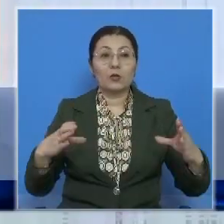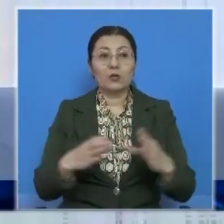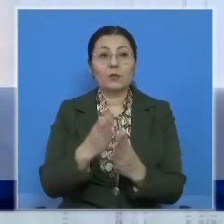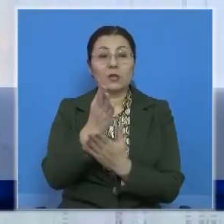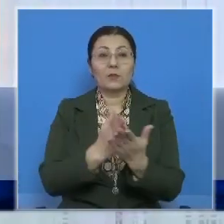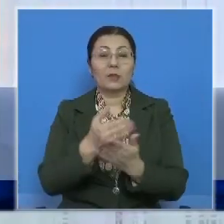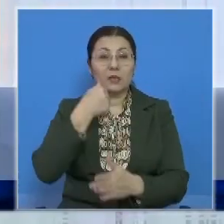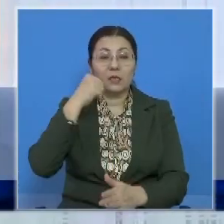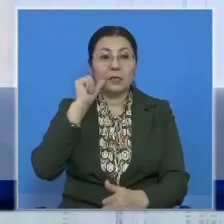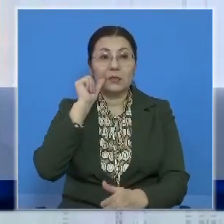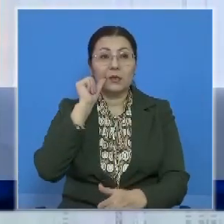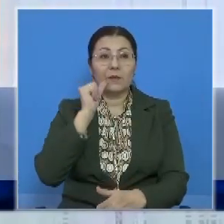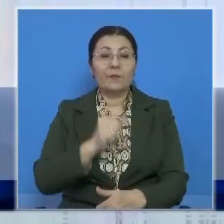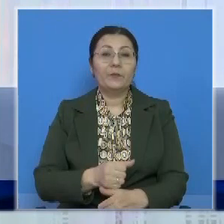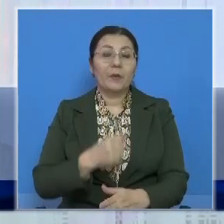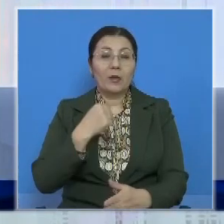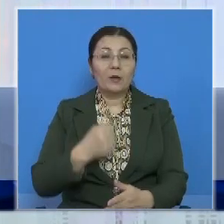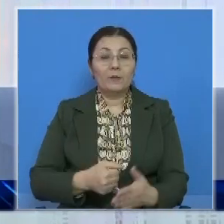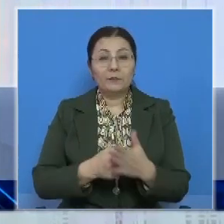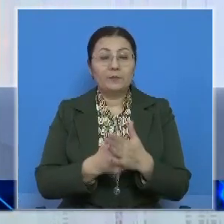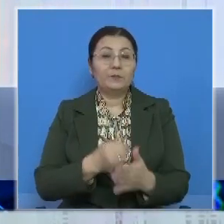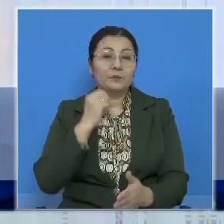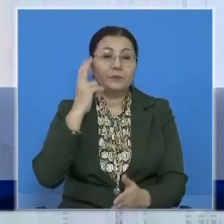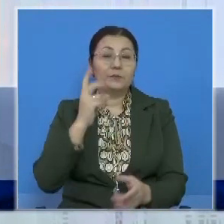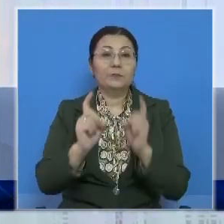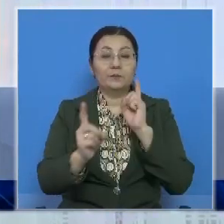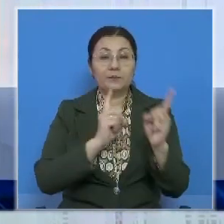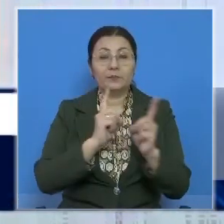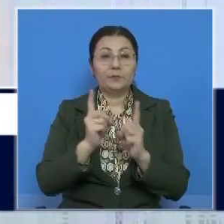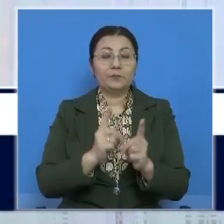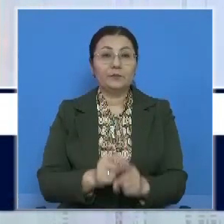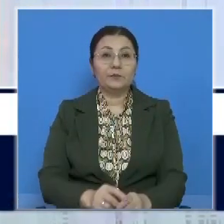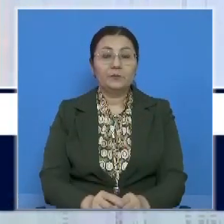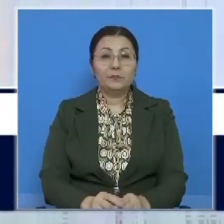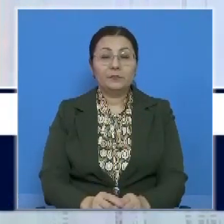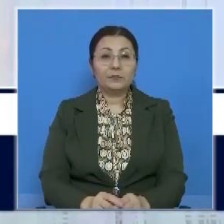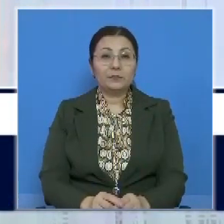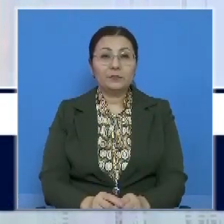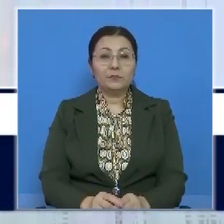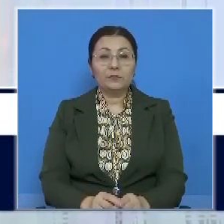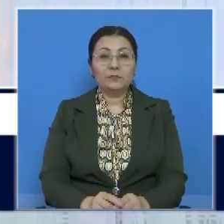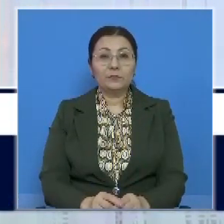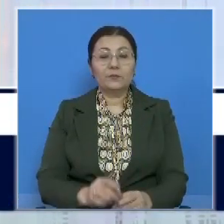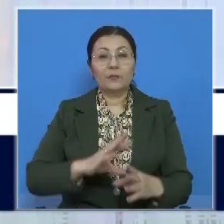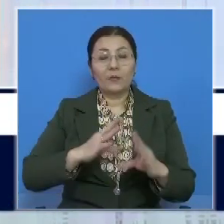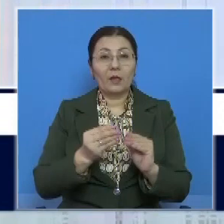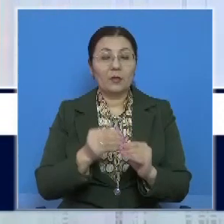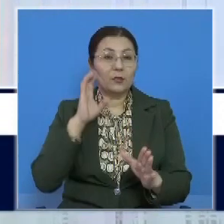Кешегі түске дейінгі конференцияда ол баяндамалар тыңдалды. Түстен